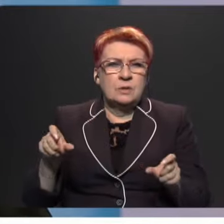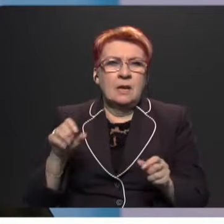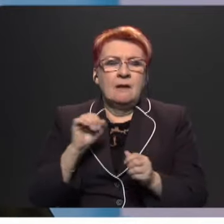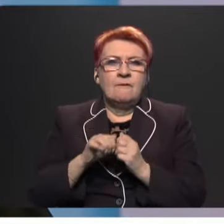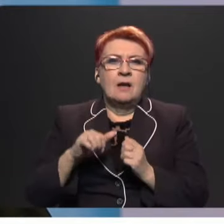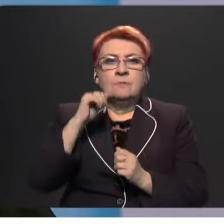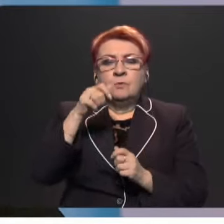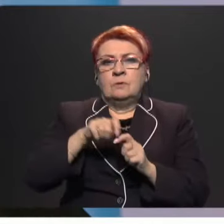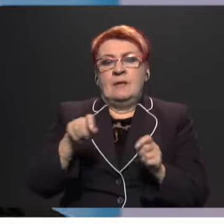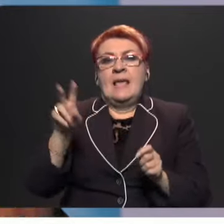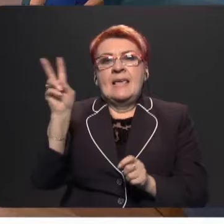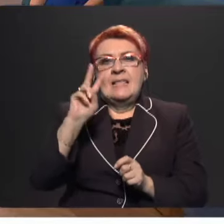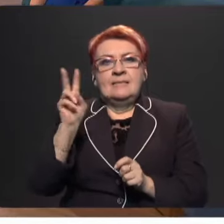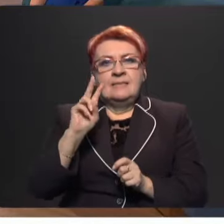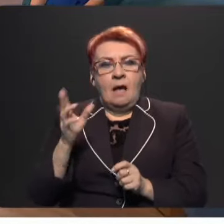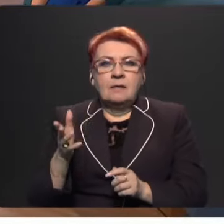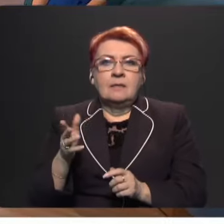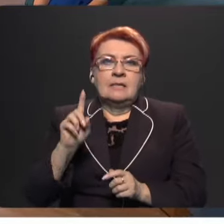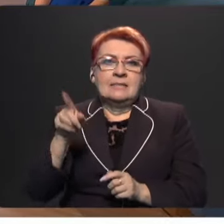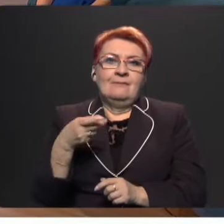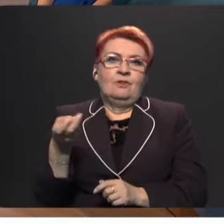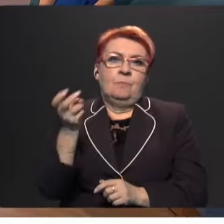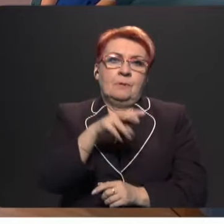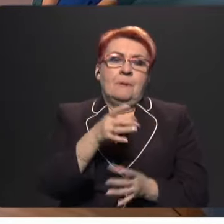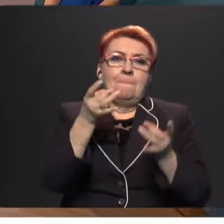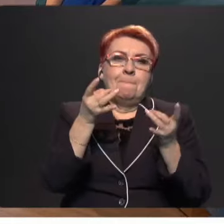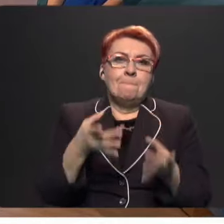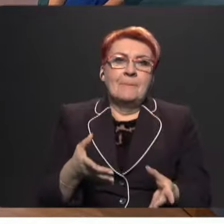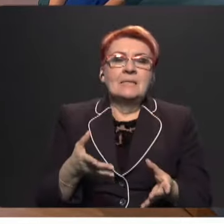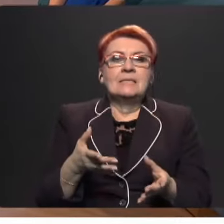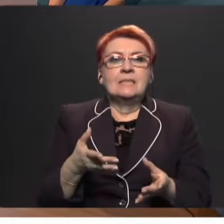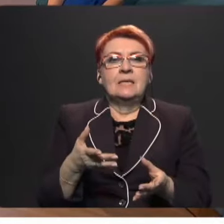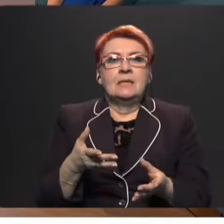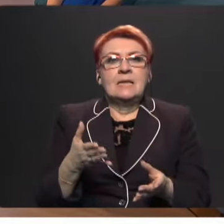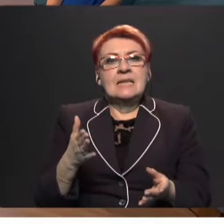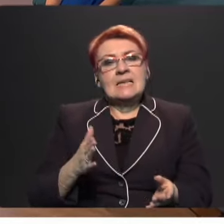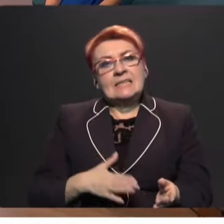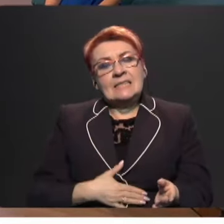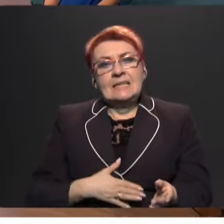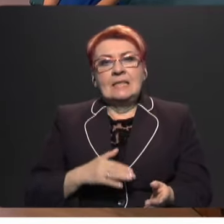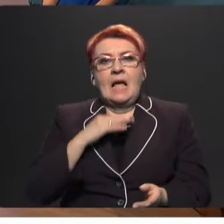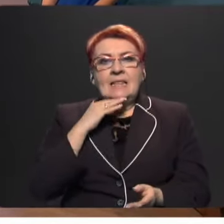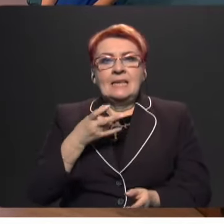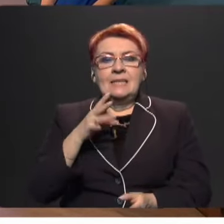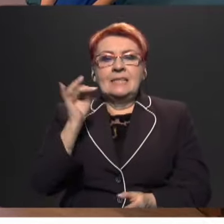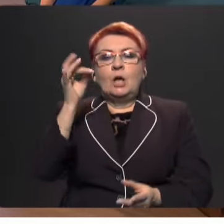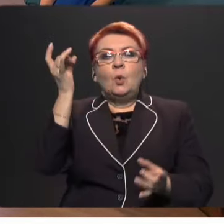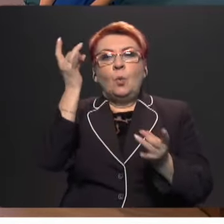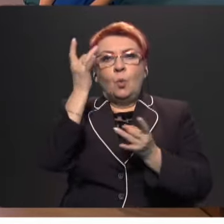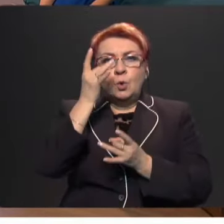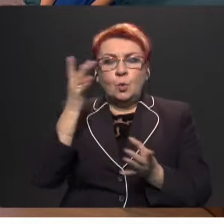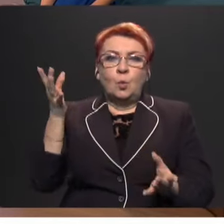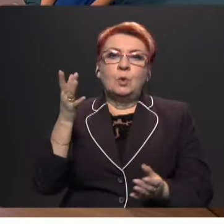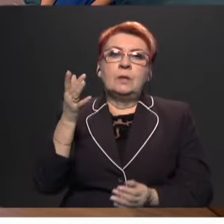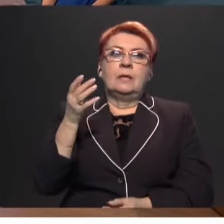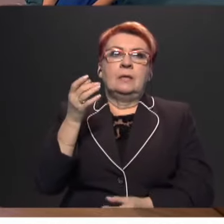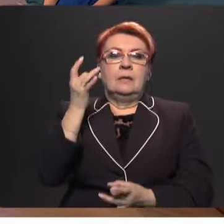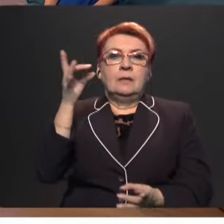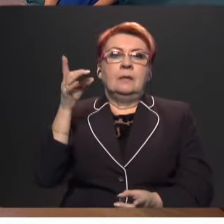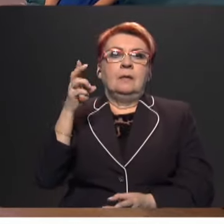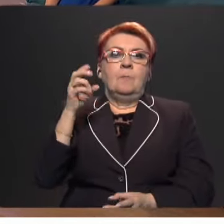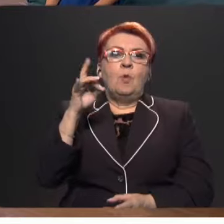открывались кинотеатры, заставляли приходить простых, сытых относительно и культурных, интеллигентных